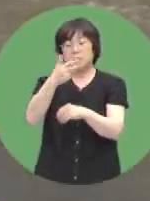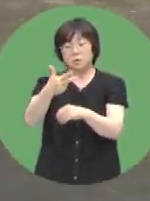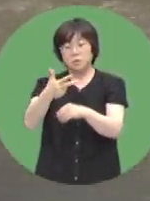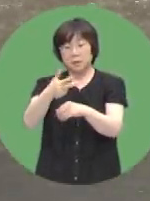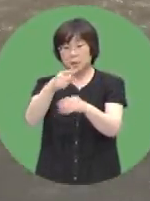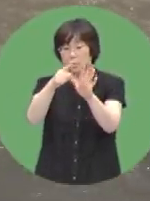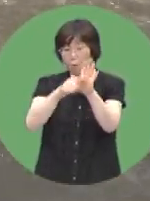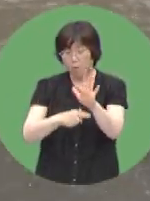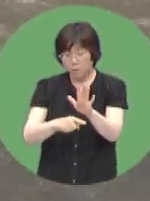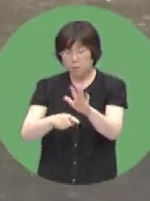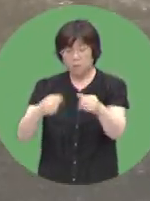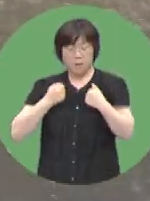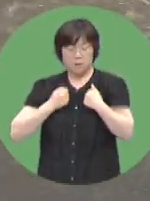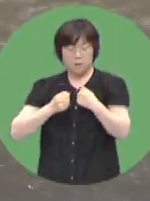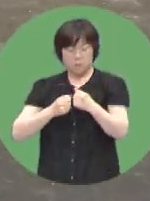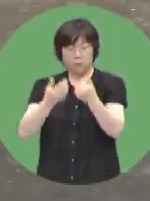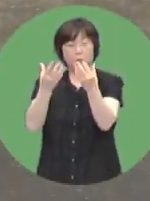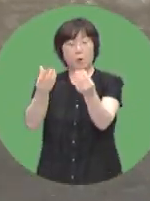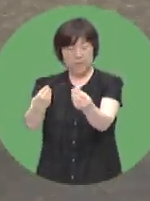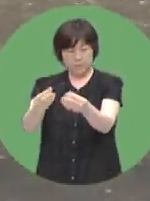演習項目を終えました。